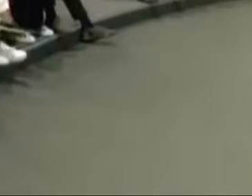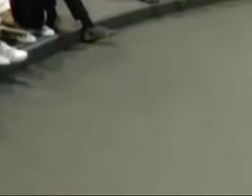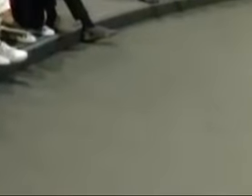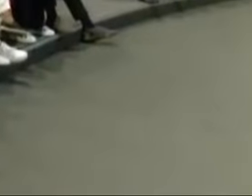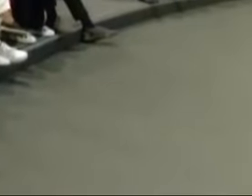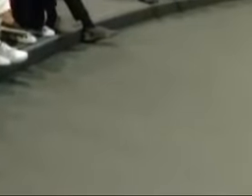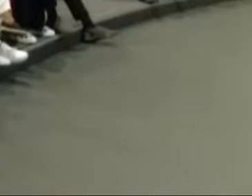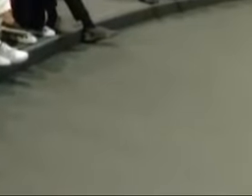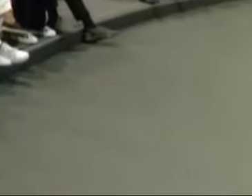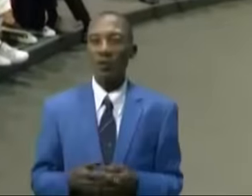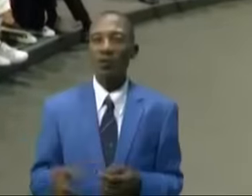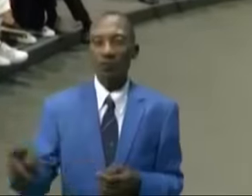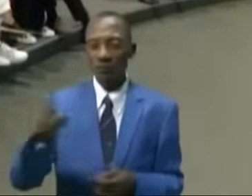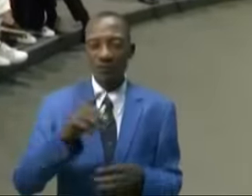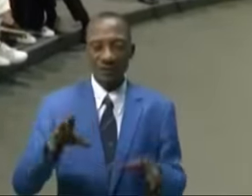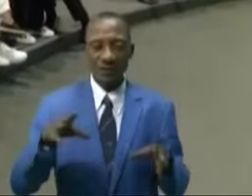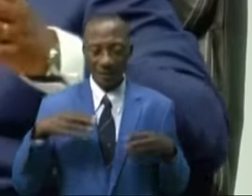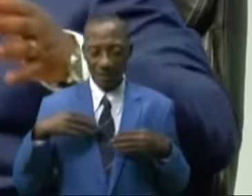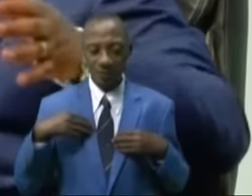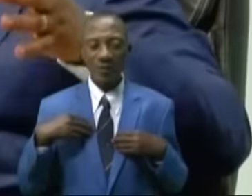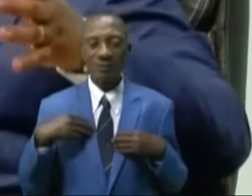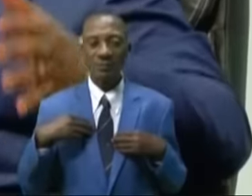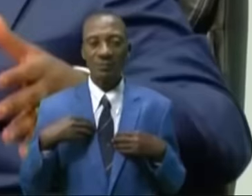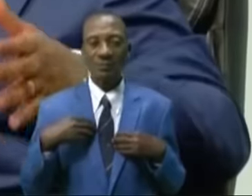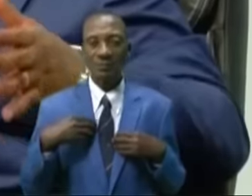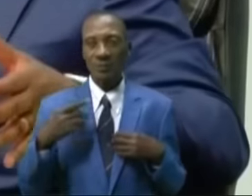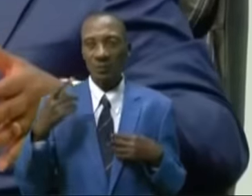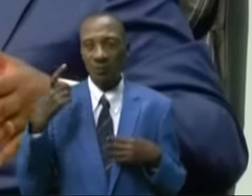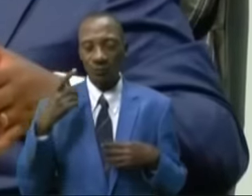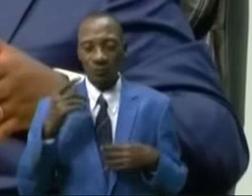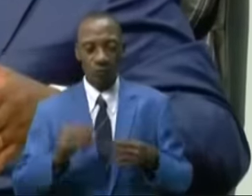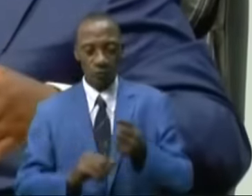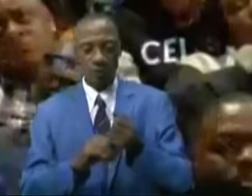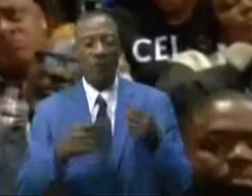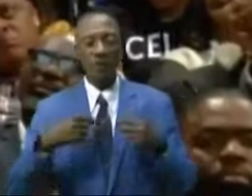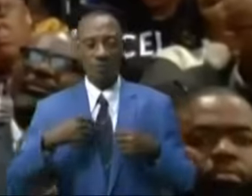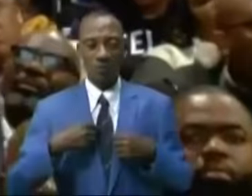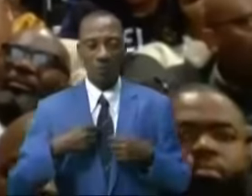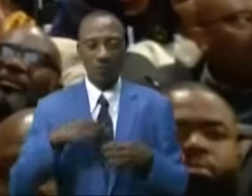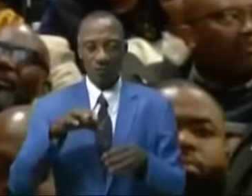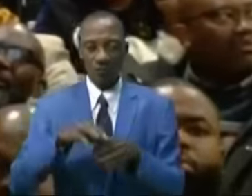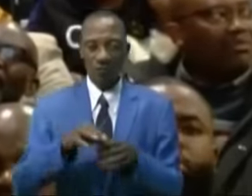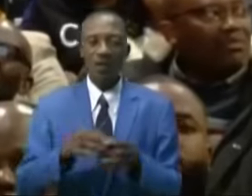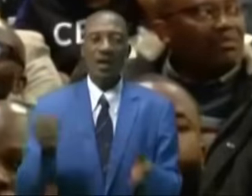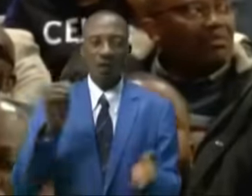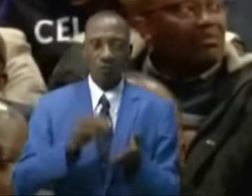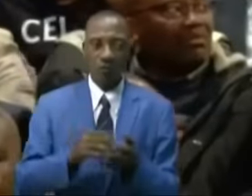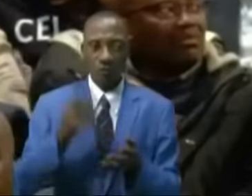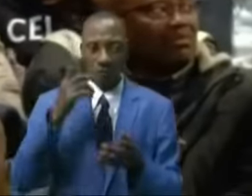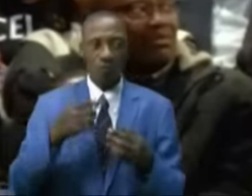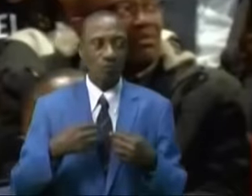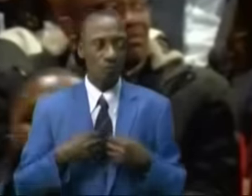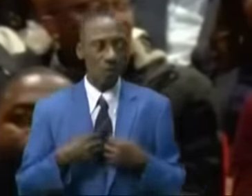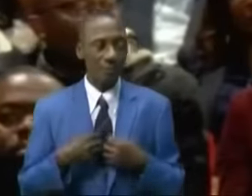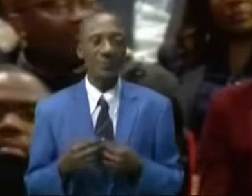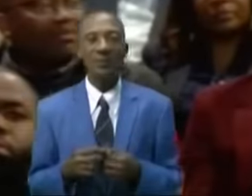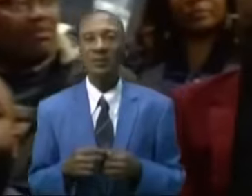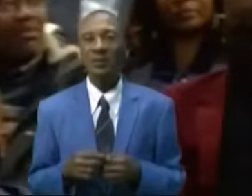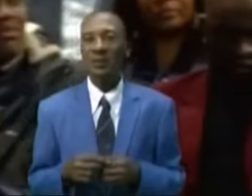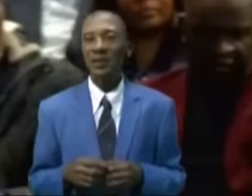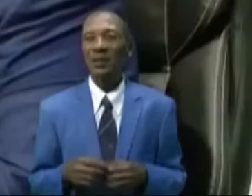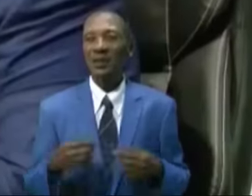adopté, accepté, en me faisant confiance, en me renouvelant votre confiance. Je vous remercie et je vous dis